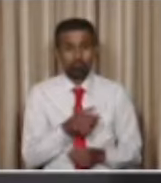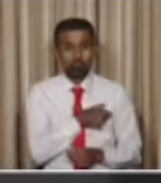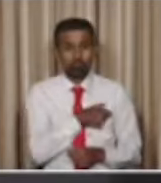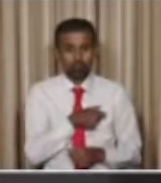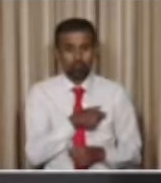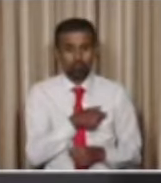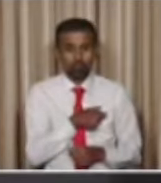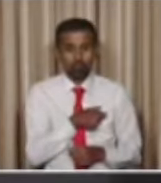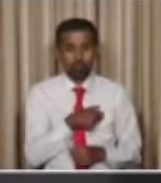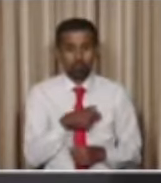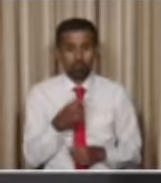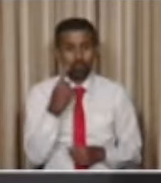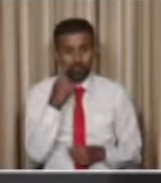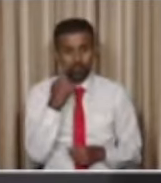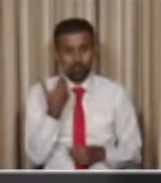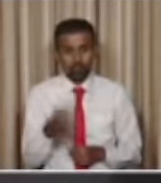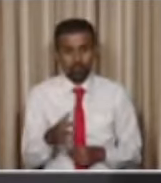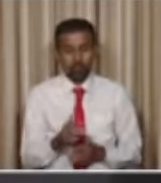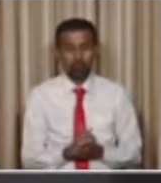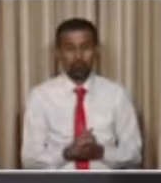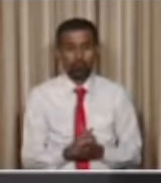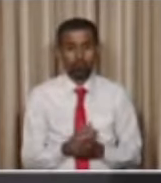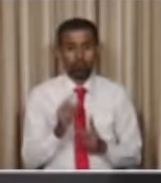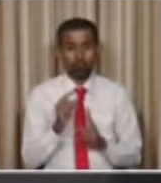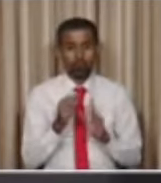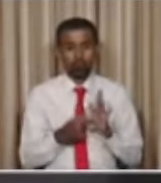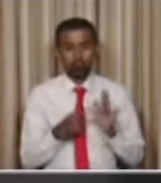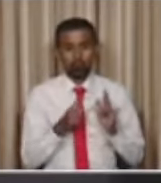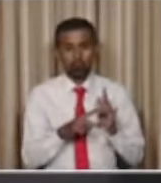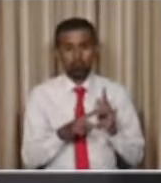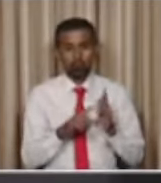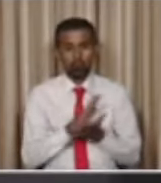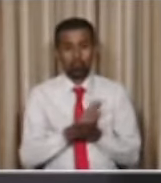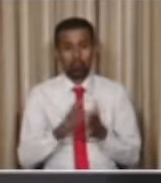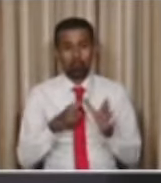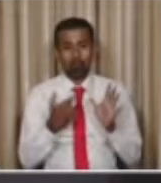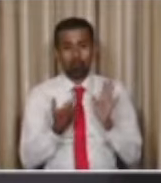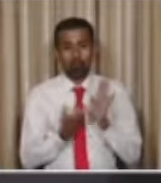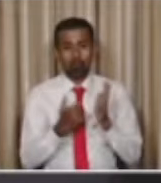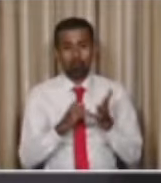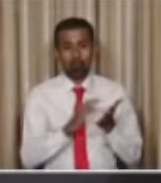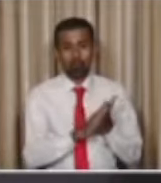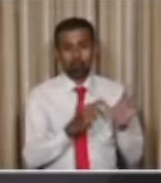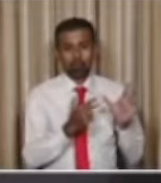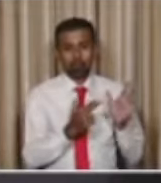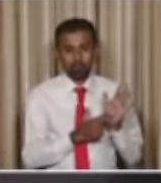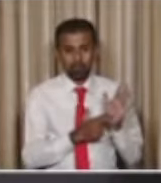ನಾಯಕೇಕ್ ಮೇಕ ದೆಕ್ಕ ಏತಮೈ ಆಚಾರ್ಯ ಹರ್ಷದ ಸಿಲ್ವಾ